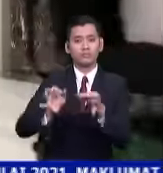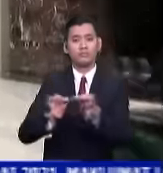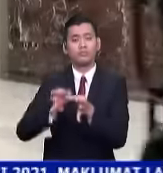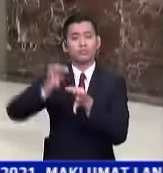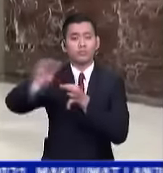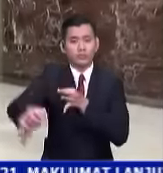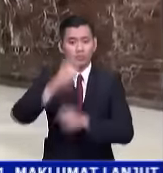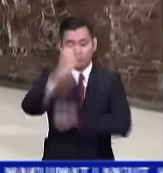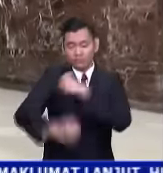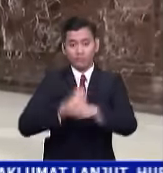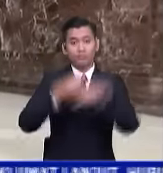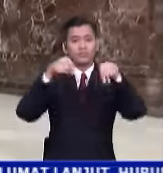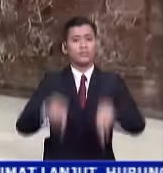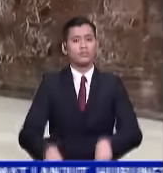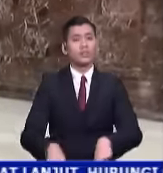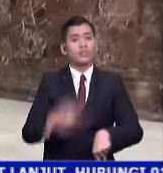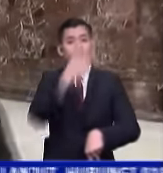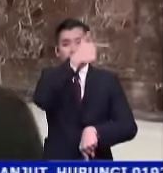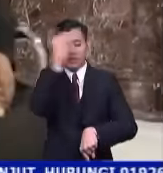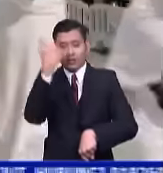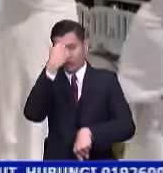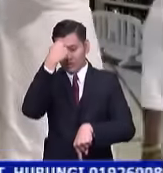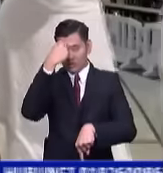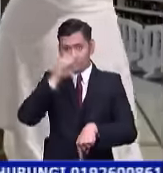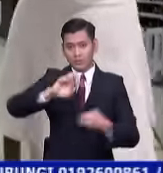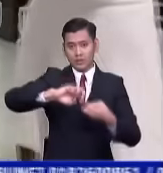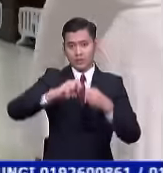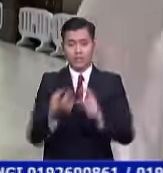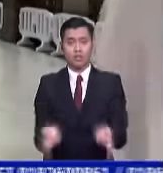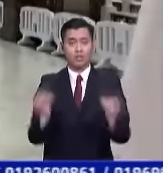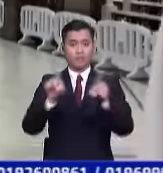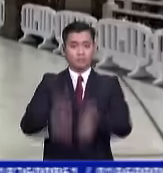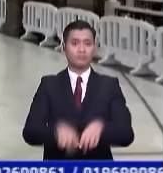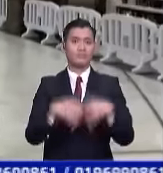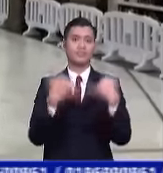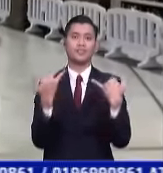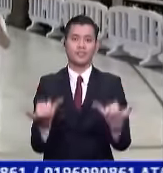haji pada tahun ini demi kemaslahatan ummah.